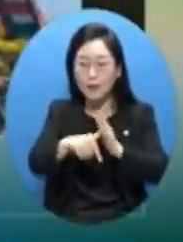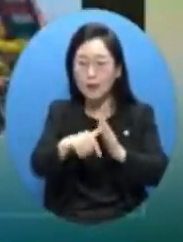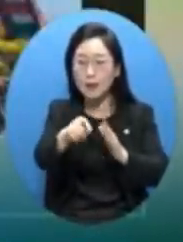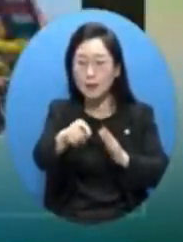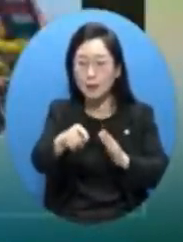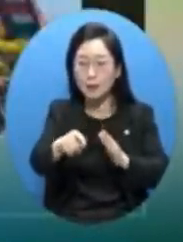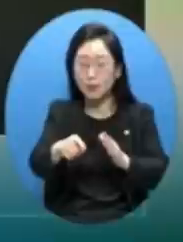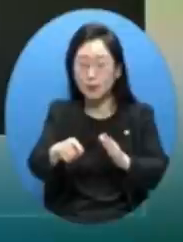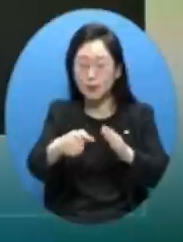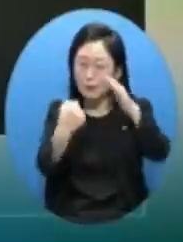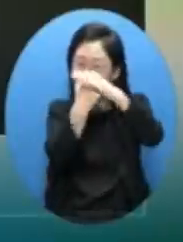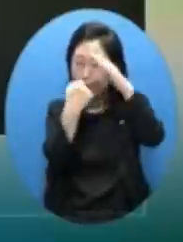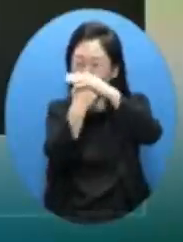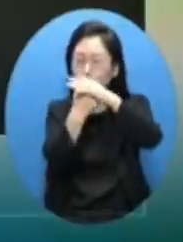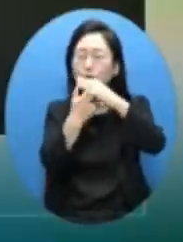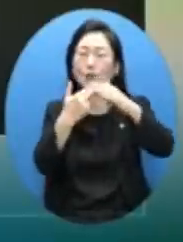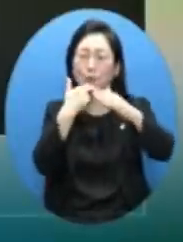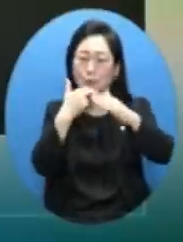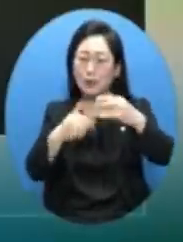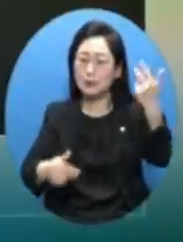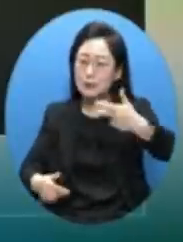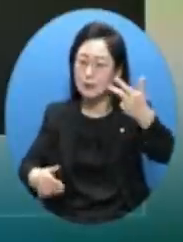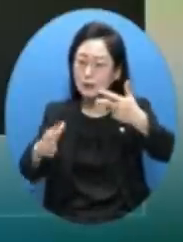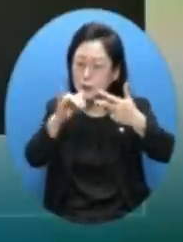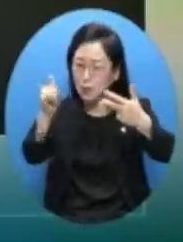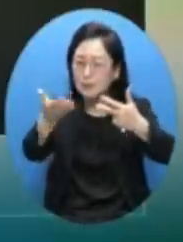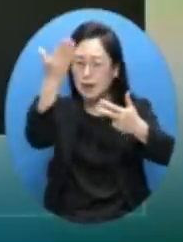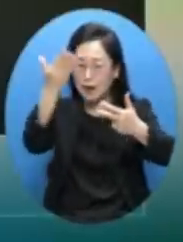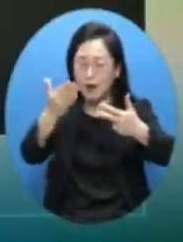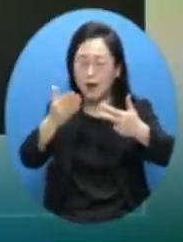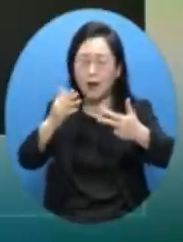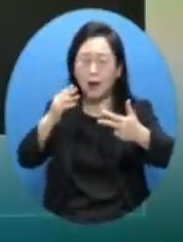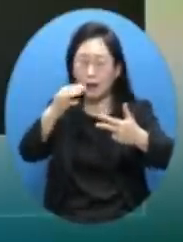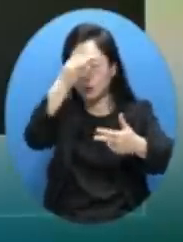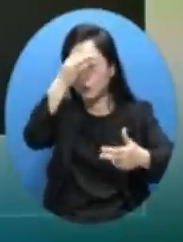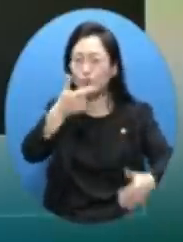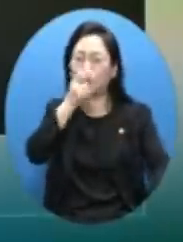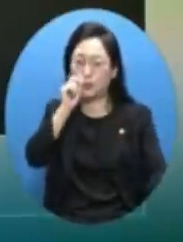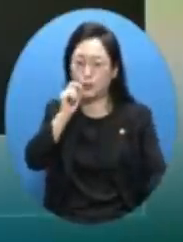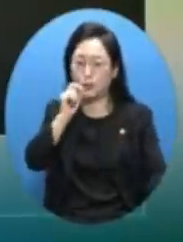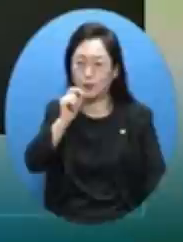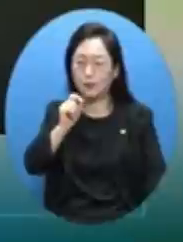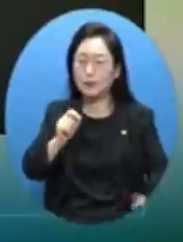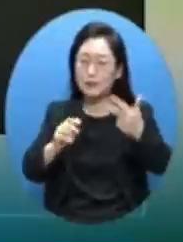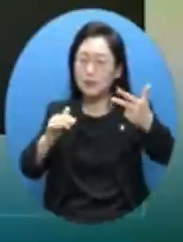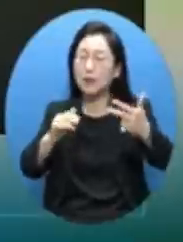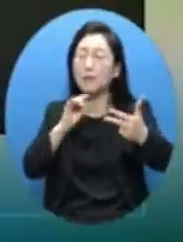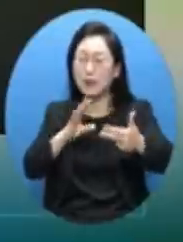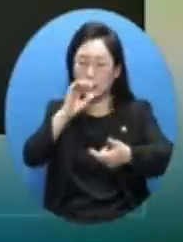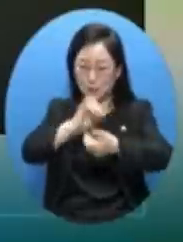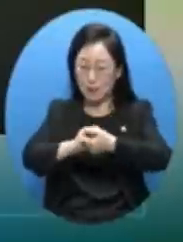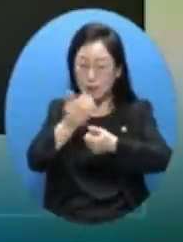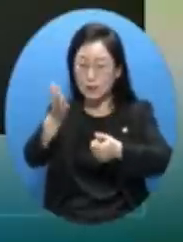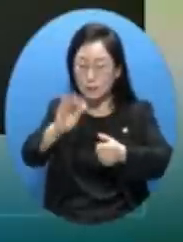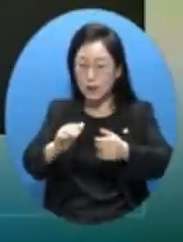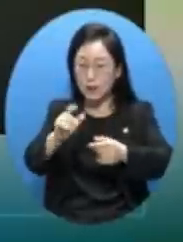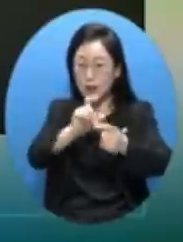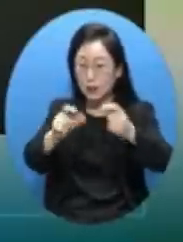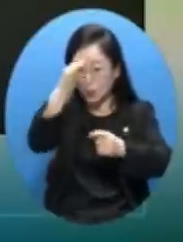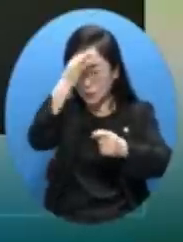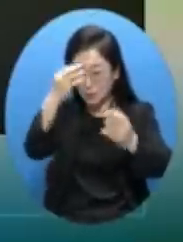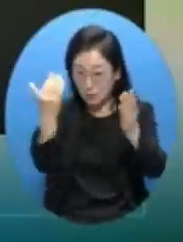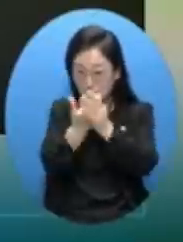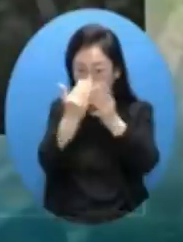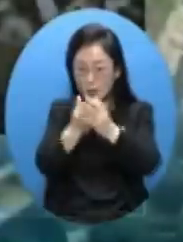기술로는 기둥 없이 7천석 이상을 칠 수 없어 7천석 성전을 지었는데 그 뒤에 확장해서 12,000석으로 확장하게